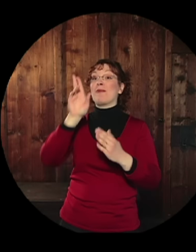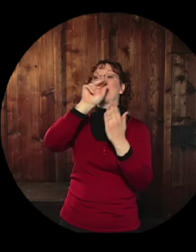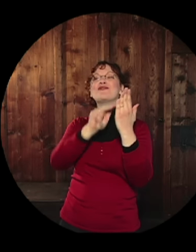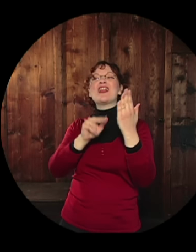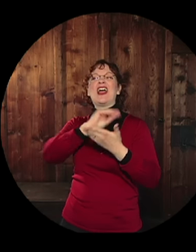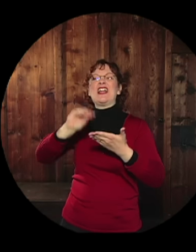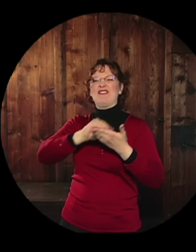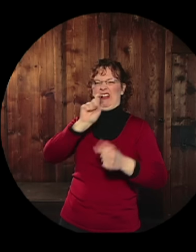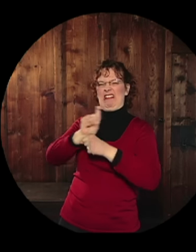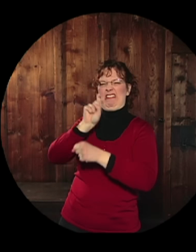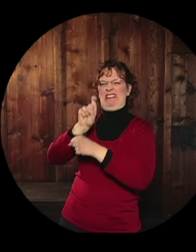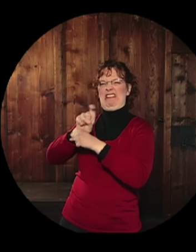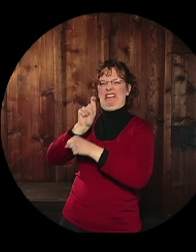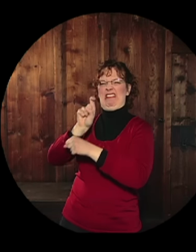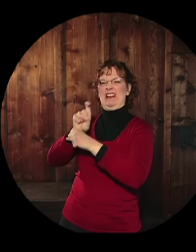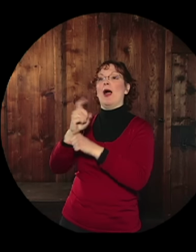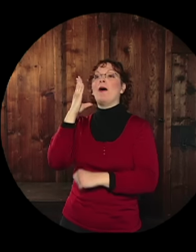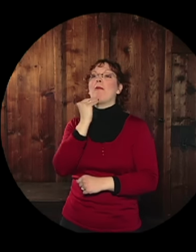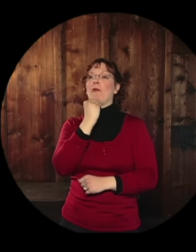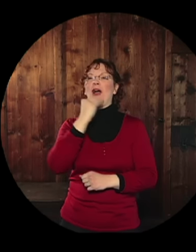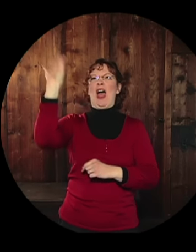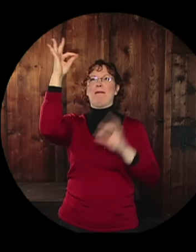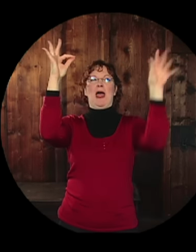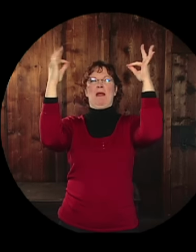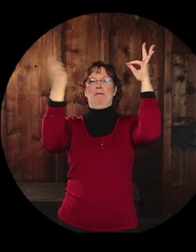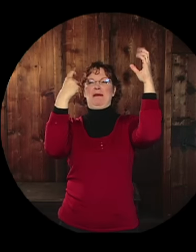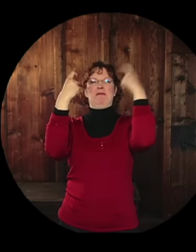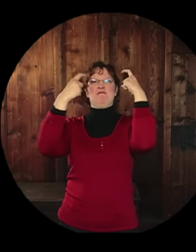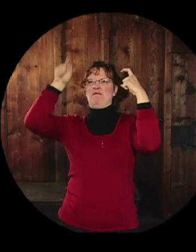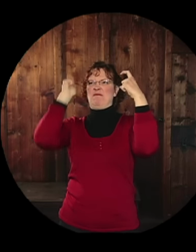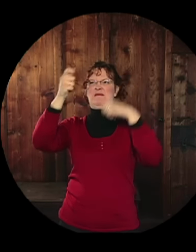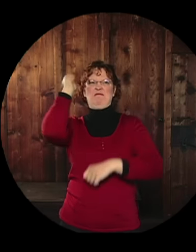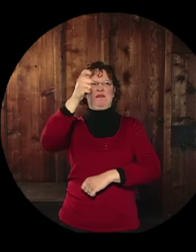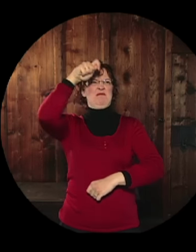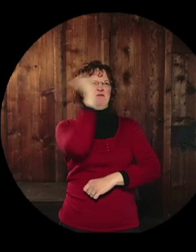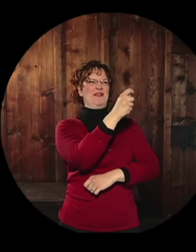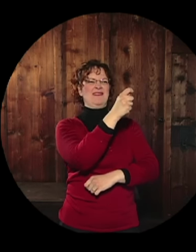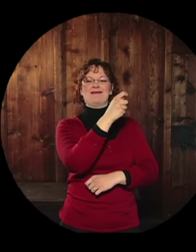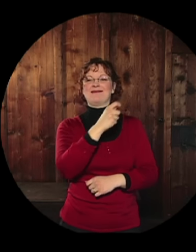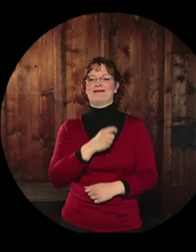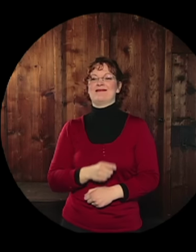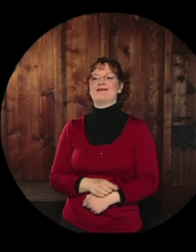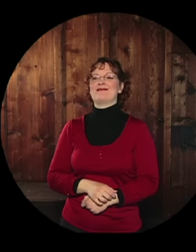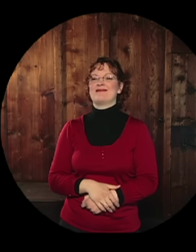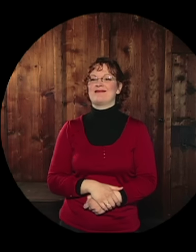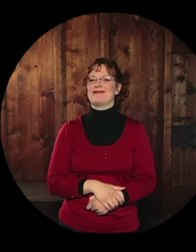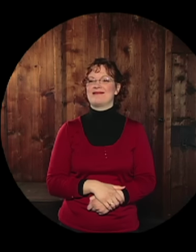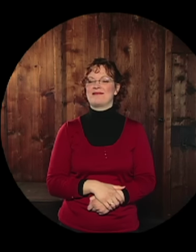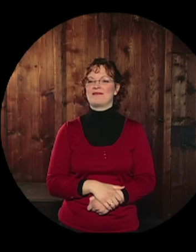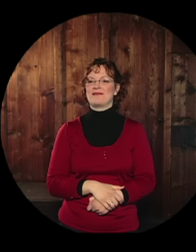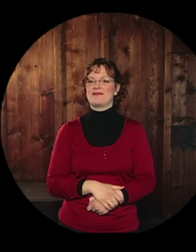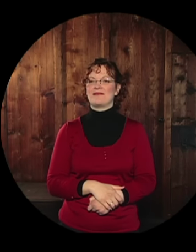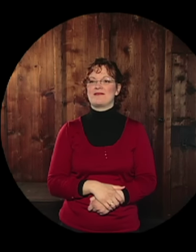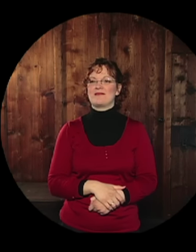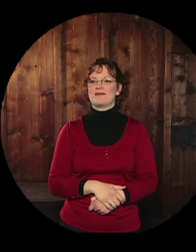Un détail des fresques du peintre alsacien Léo Schnoug fait allusion à cette polémique. On y voit Bodo et Barthes chassant